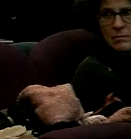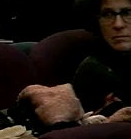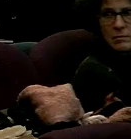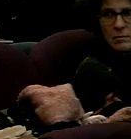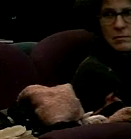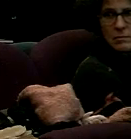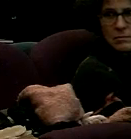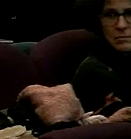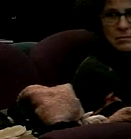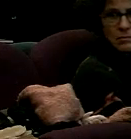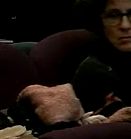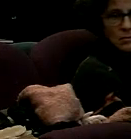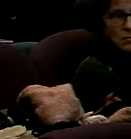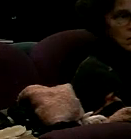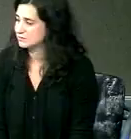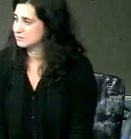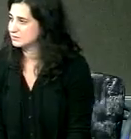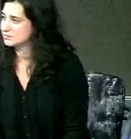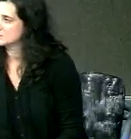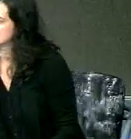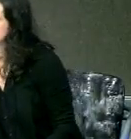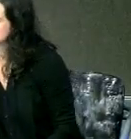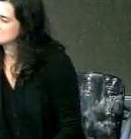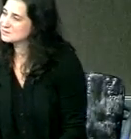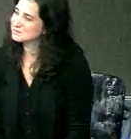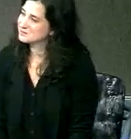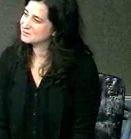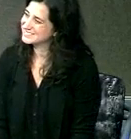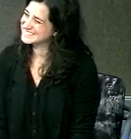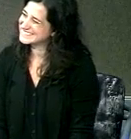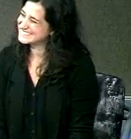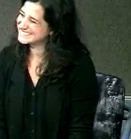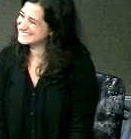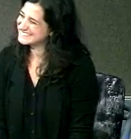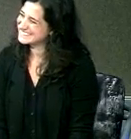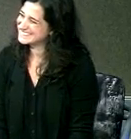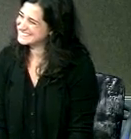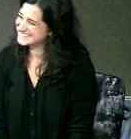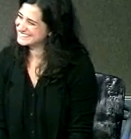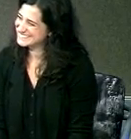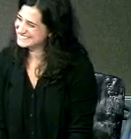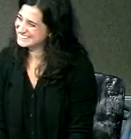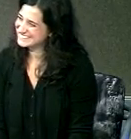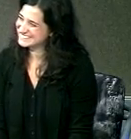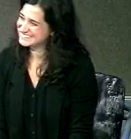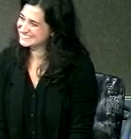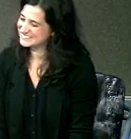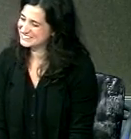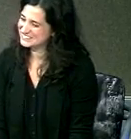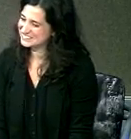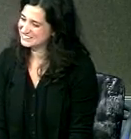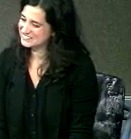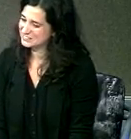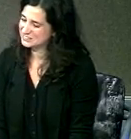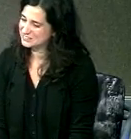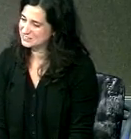nourrisson du coup Ça, je peux répondre puisque j'ai vraiment publié sur le syndrome par exemple, le